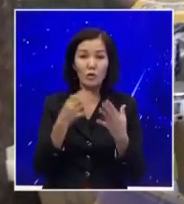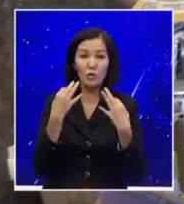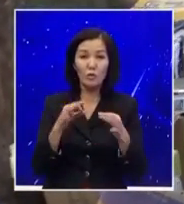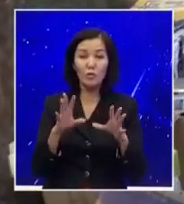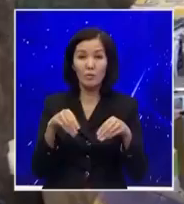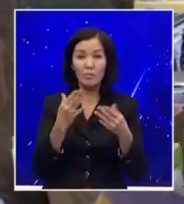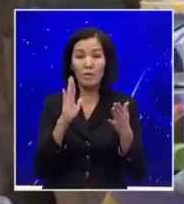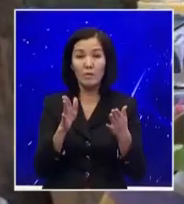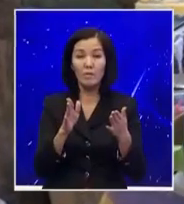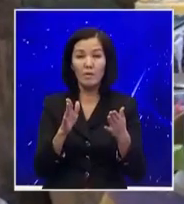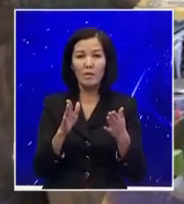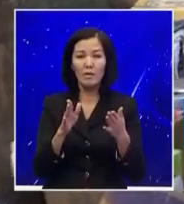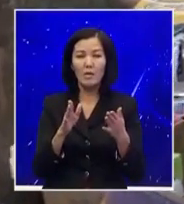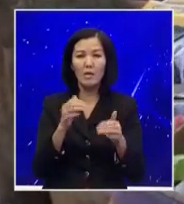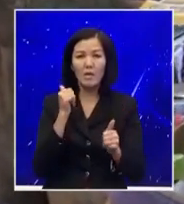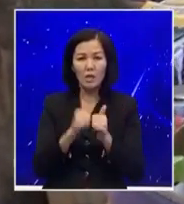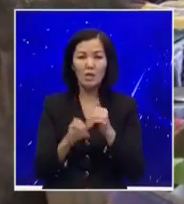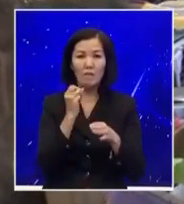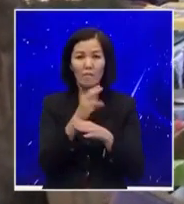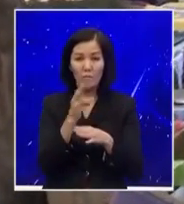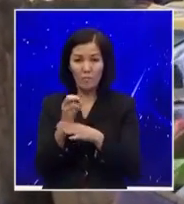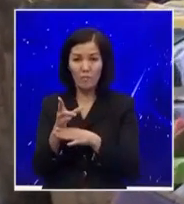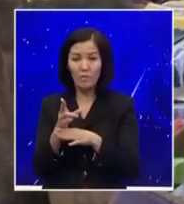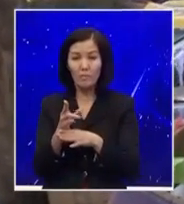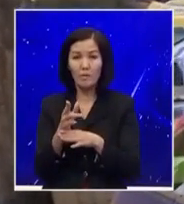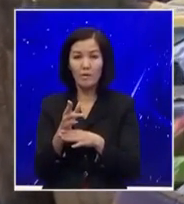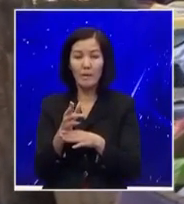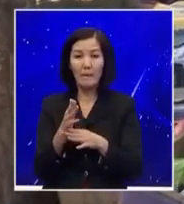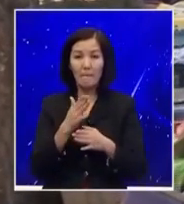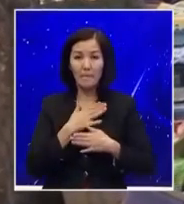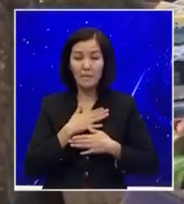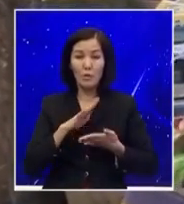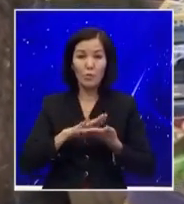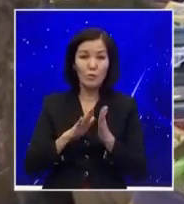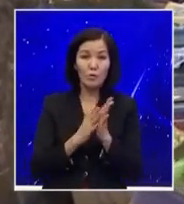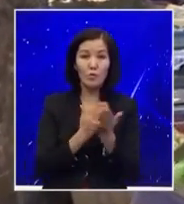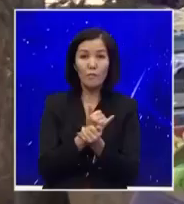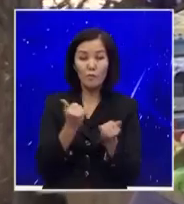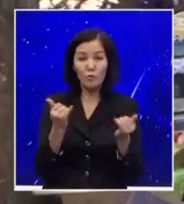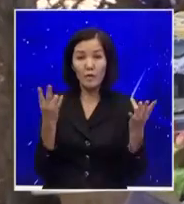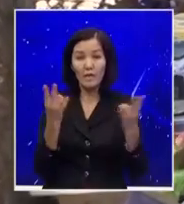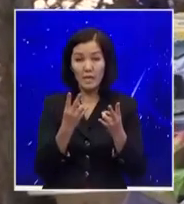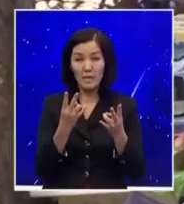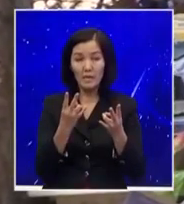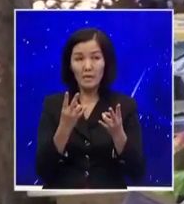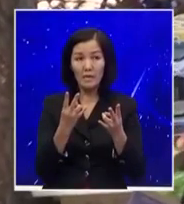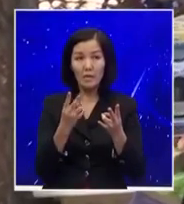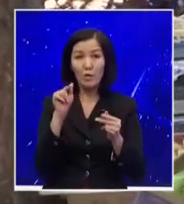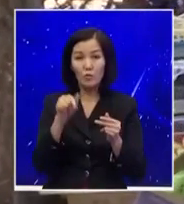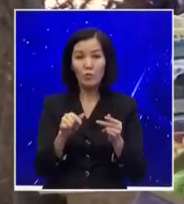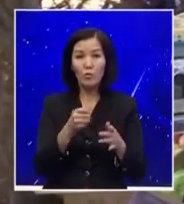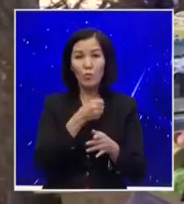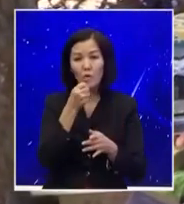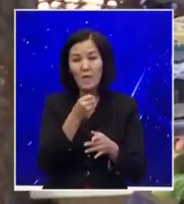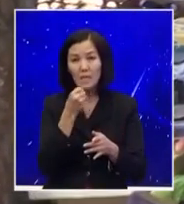беруші еді. Кешке дейін бізді қуа бергенше, лучше бізге осылай бір условие создавать етуге болады ғой, навстречу. Тут тоже үлкен